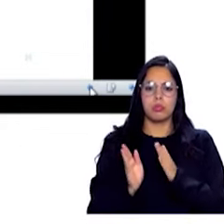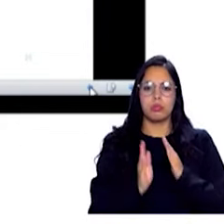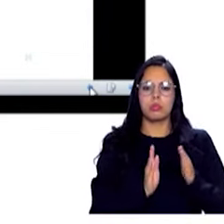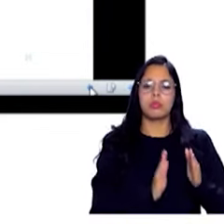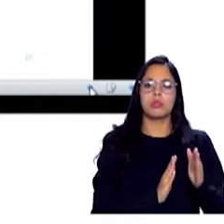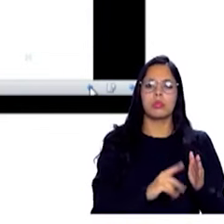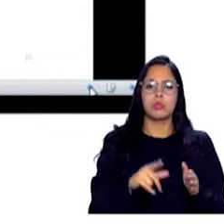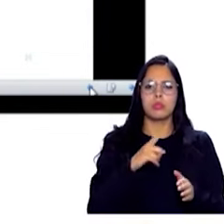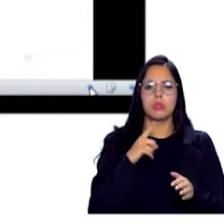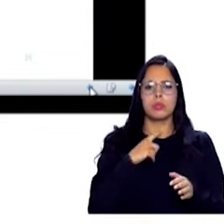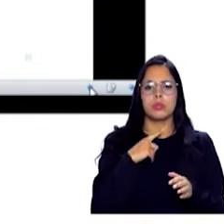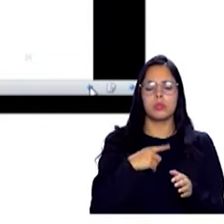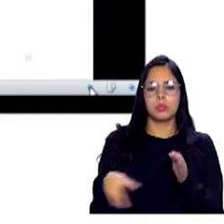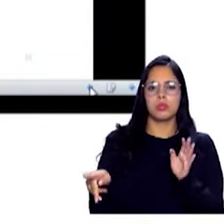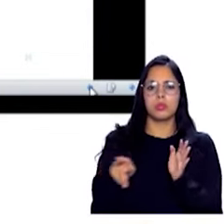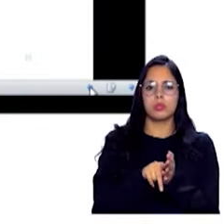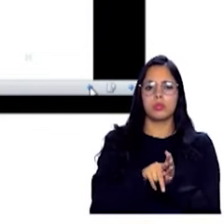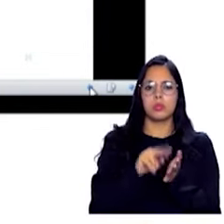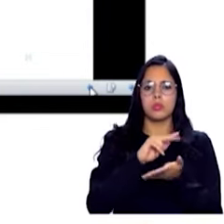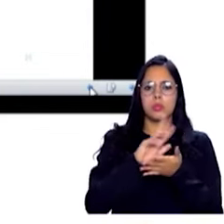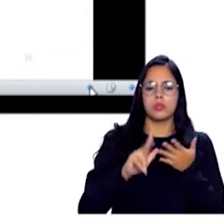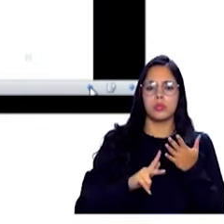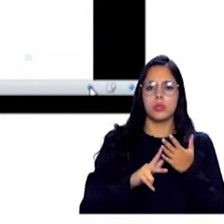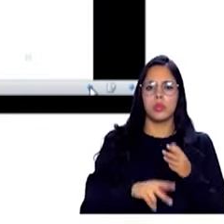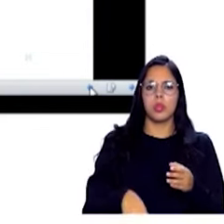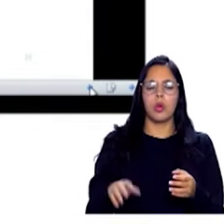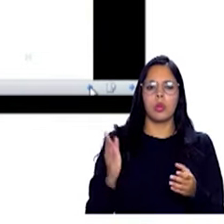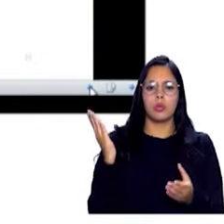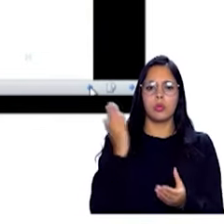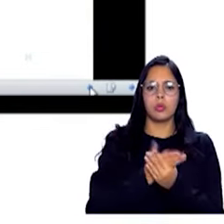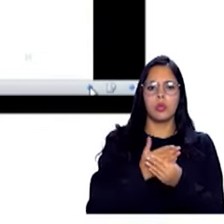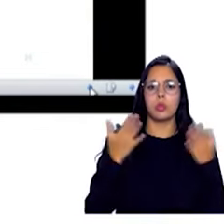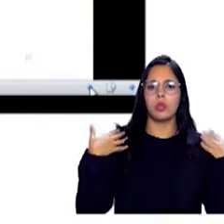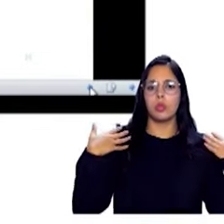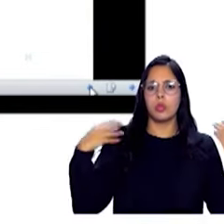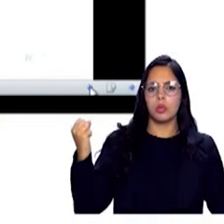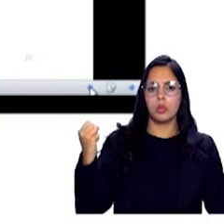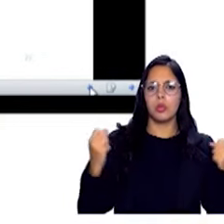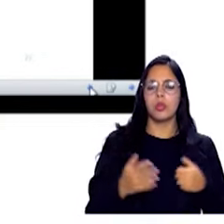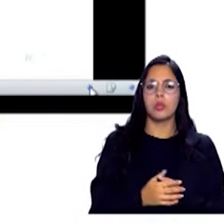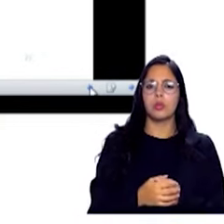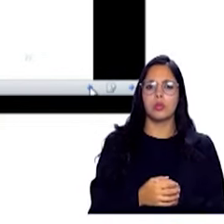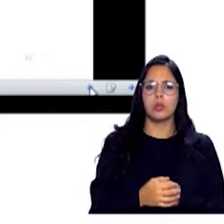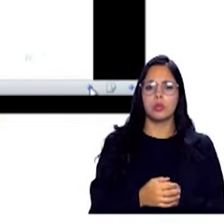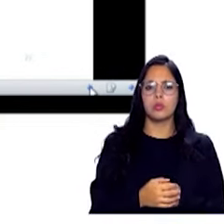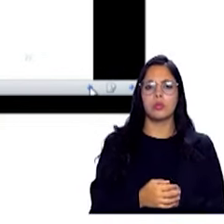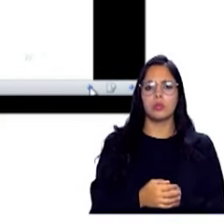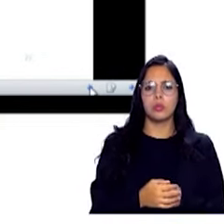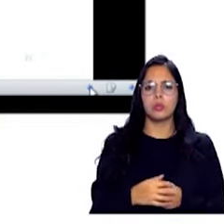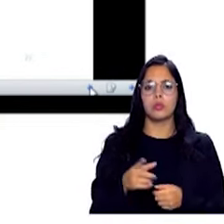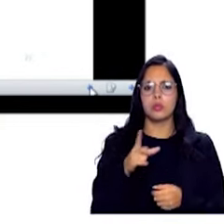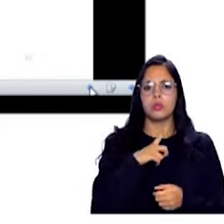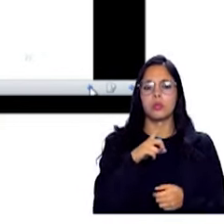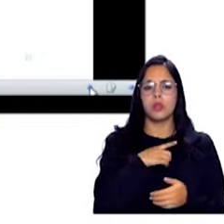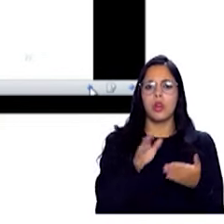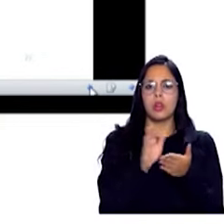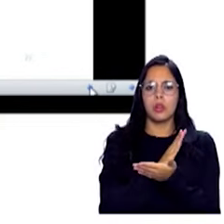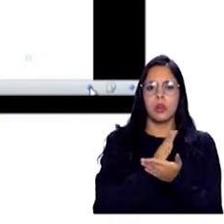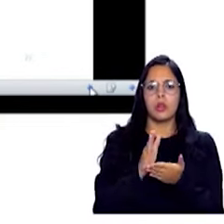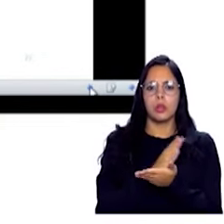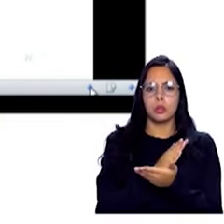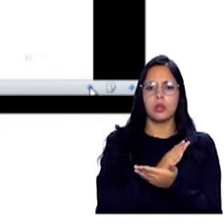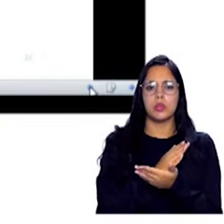processo di merito fatti Salvi GLI atti urgenti e le attività istruttorie non dipendenti Dalla soluzione Della questione oggetto di